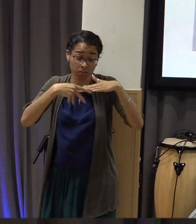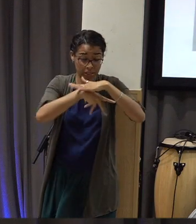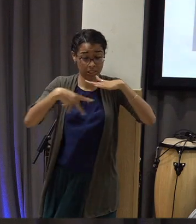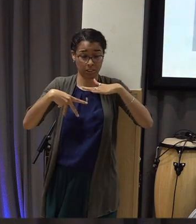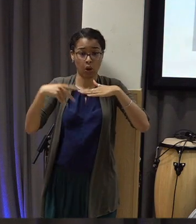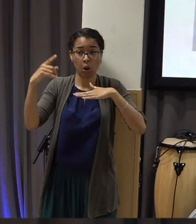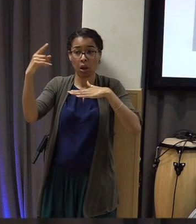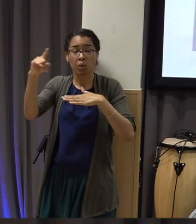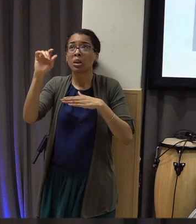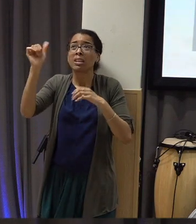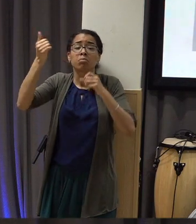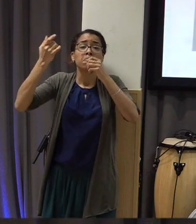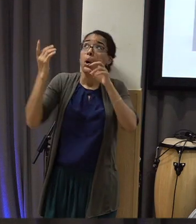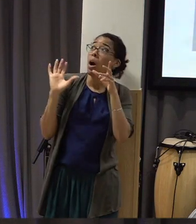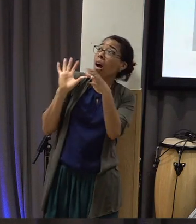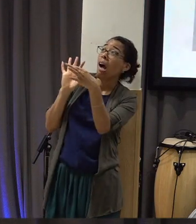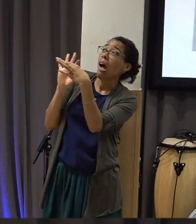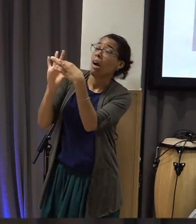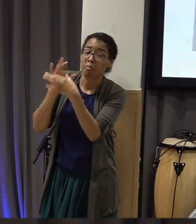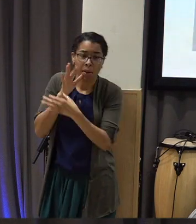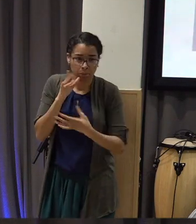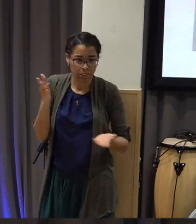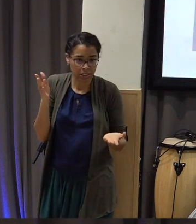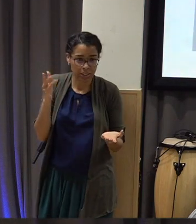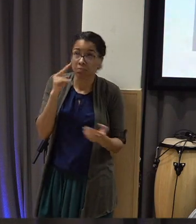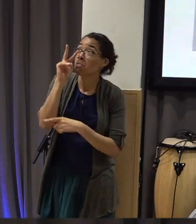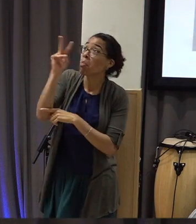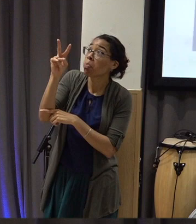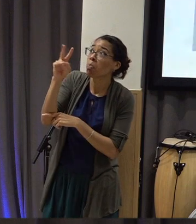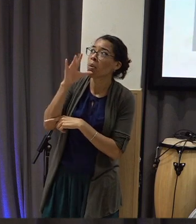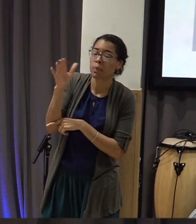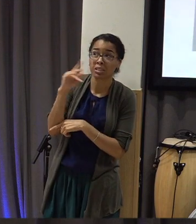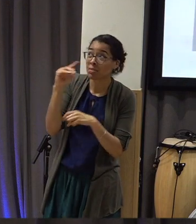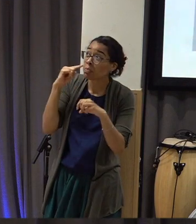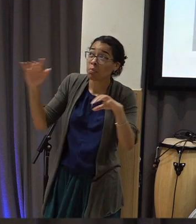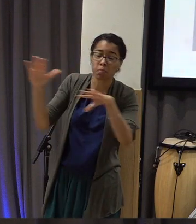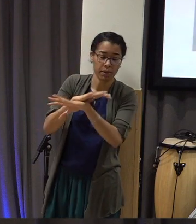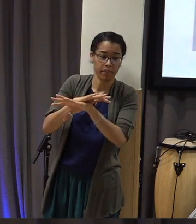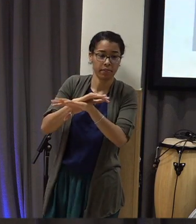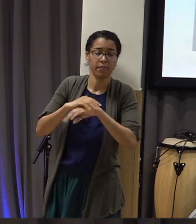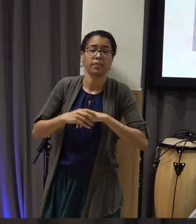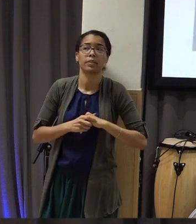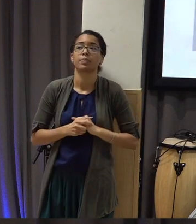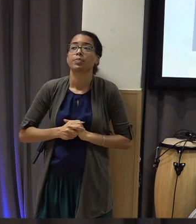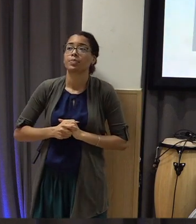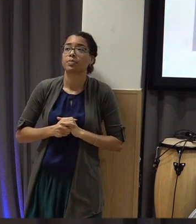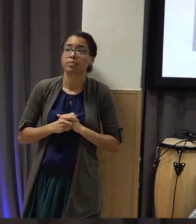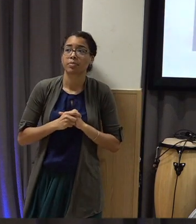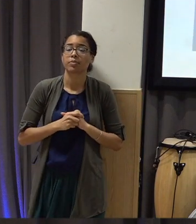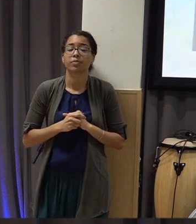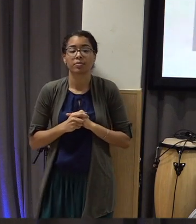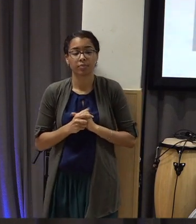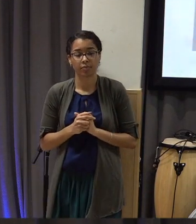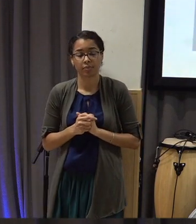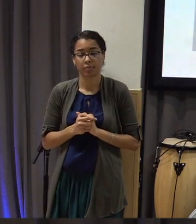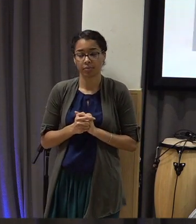lumière inaccessible que nul homme n'a vue ni ne peut voir. 1 Timothée 6, versets 15